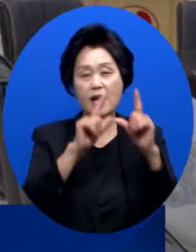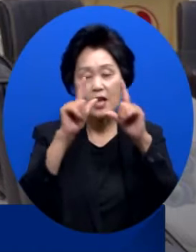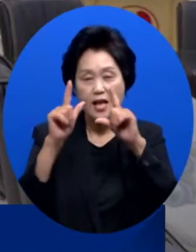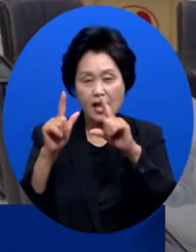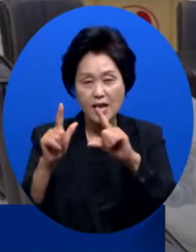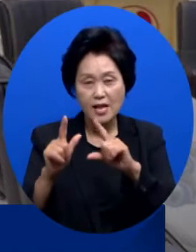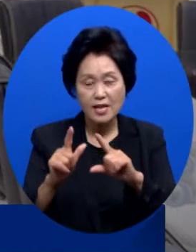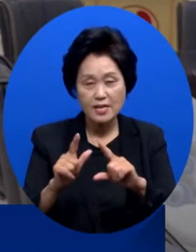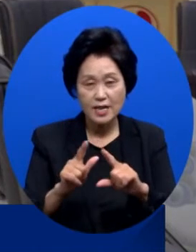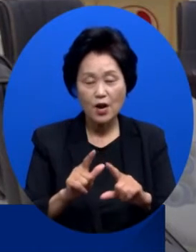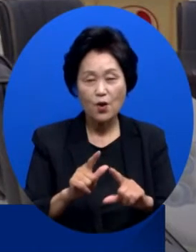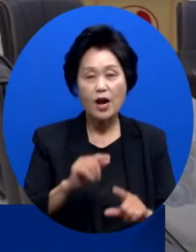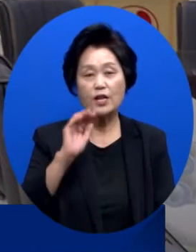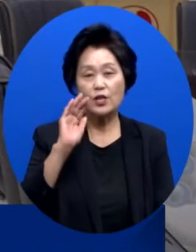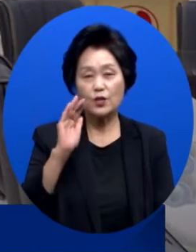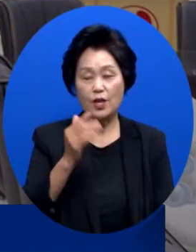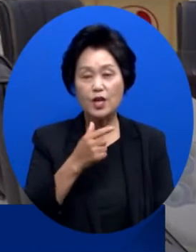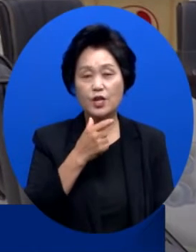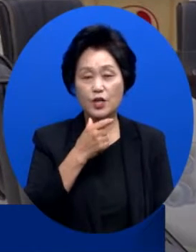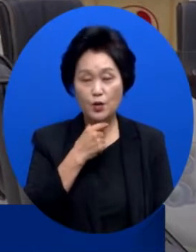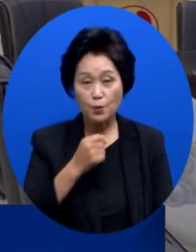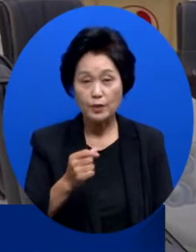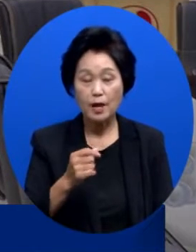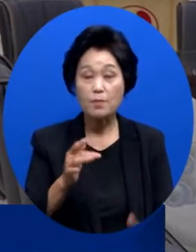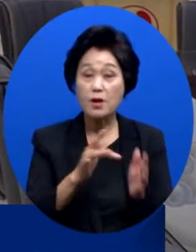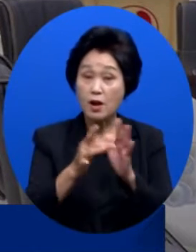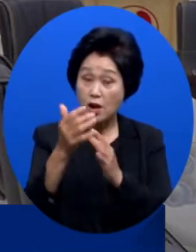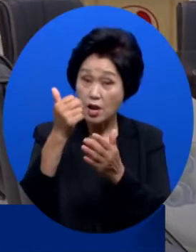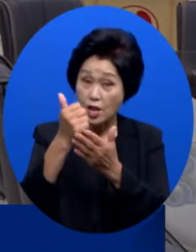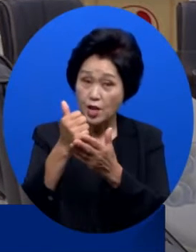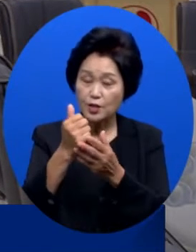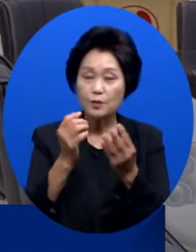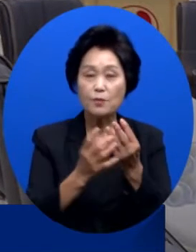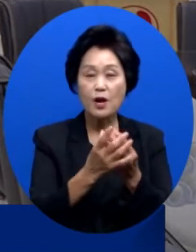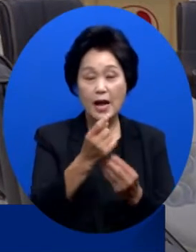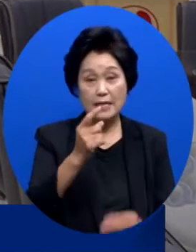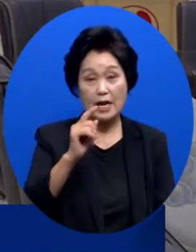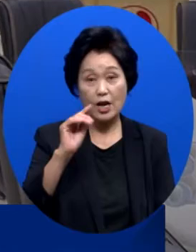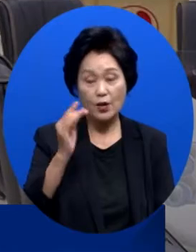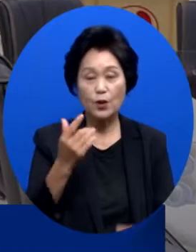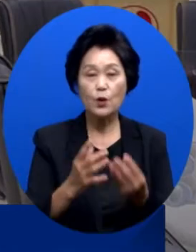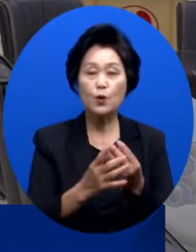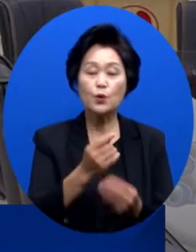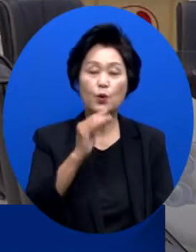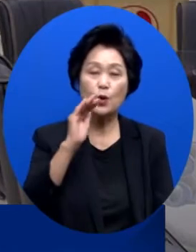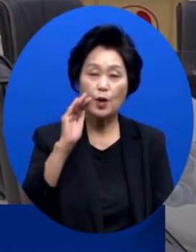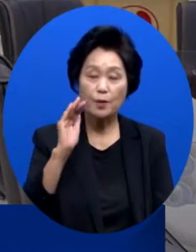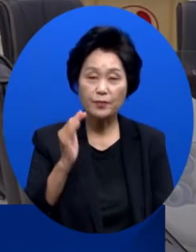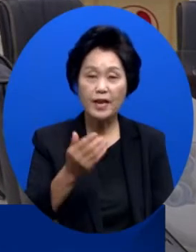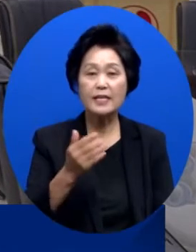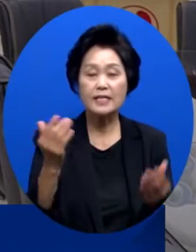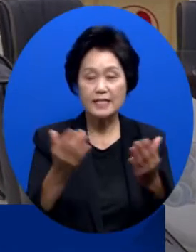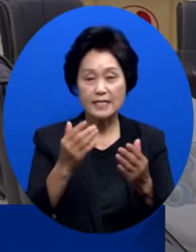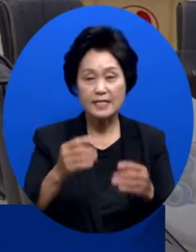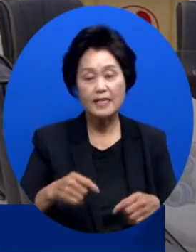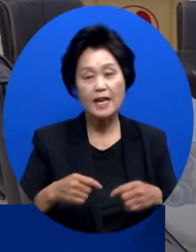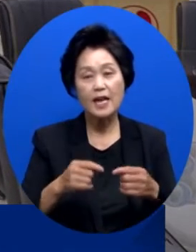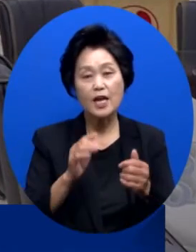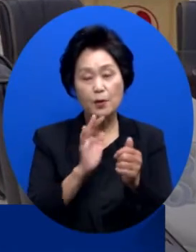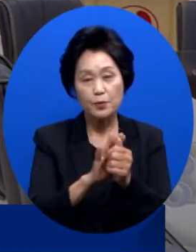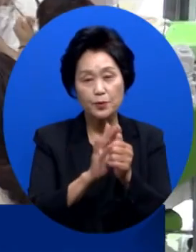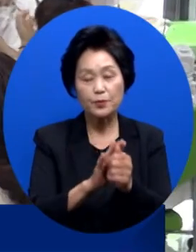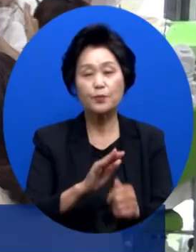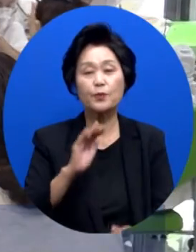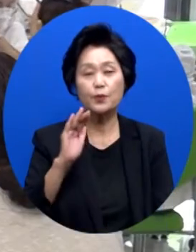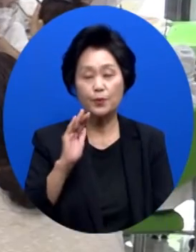것을 제 소망하고 있습니다 서 예수로 하나되고 통합되는 그런 역사가 이루어지게 하는 데 기여하고 싶은 그런 소망이